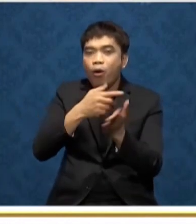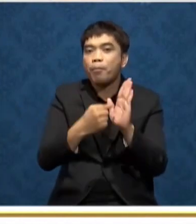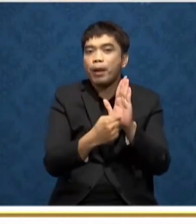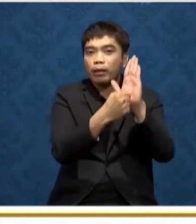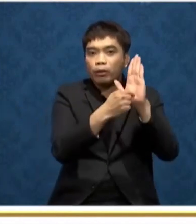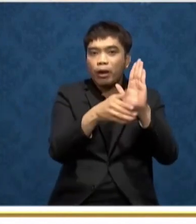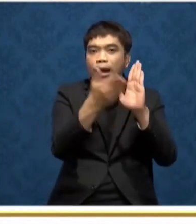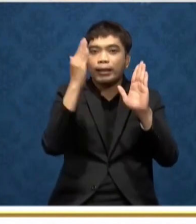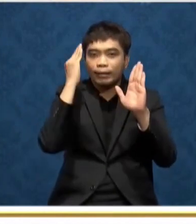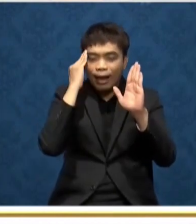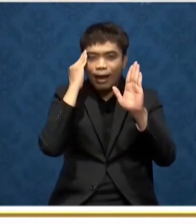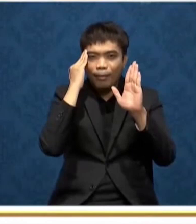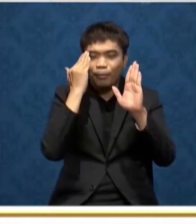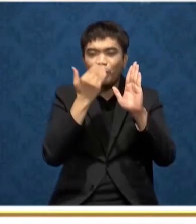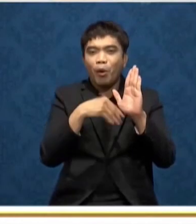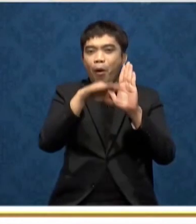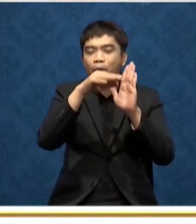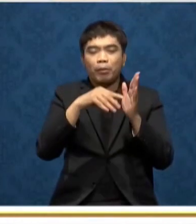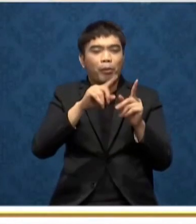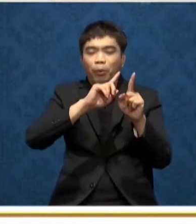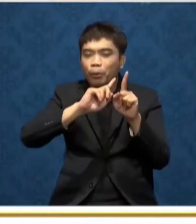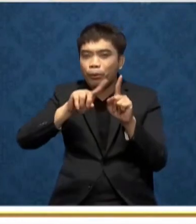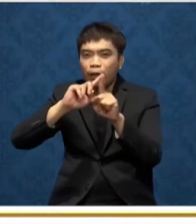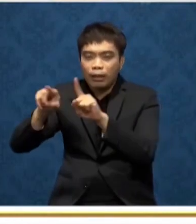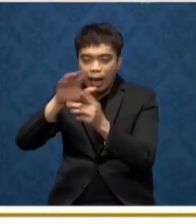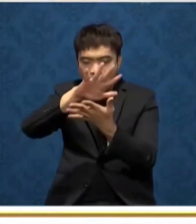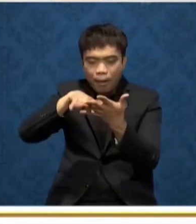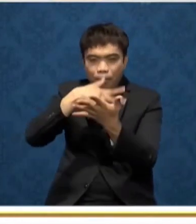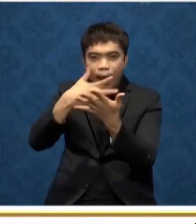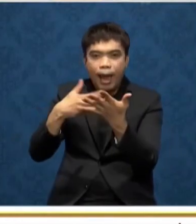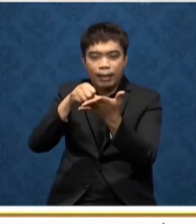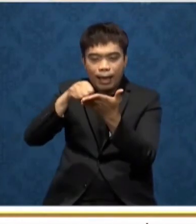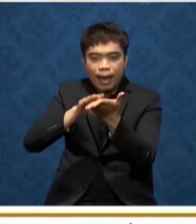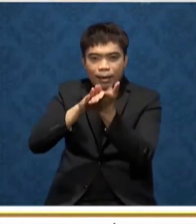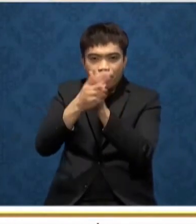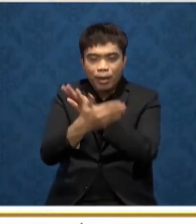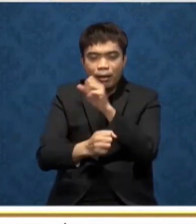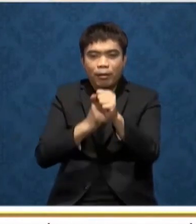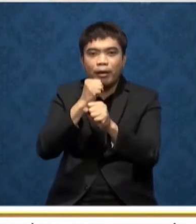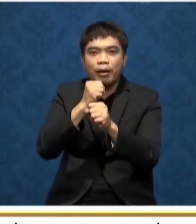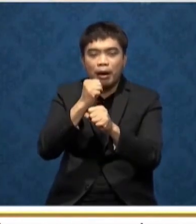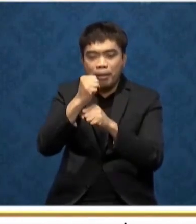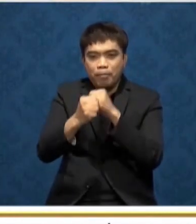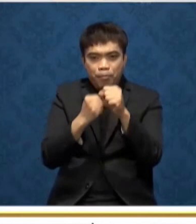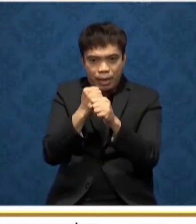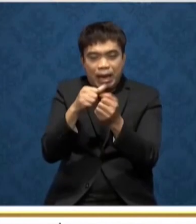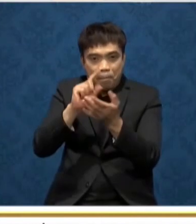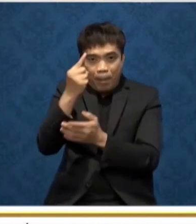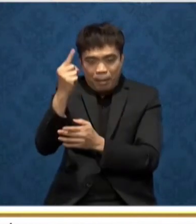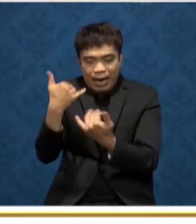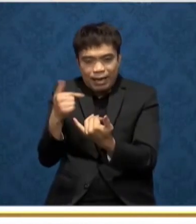รษกิเทานั้นจะเหวาหลายอย่างเป็ส olivesแม้ไม่มแผนปัตติรูปประเทศฉบับนี้กเปนส่ที่หนอยงานดำเนินกันกอยู่แล้